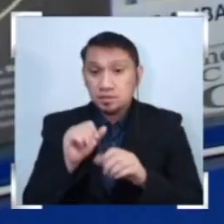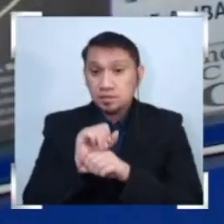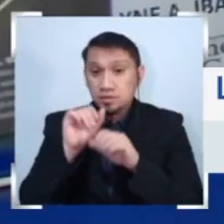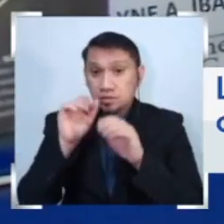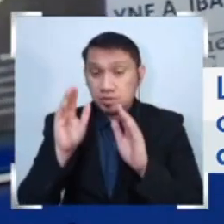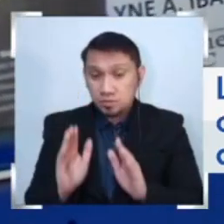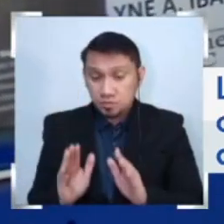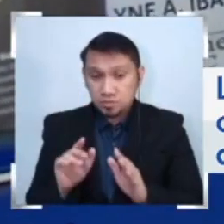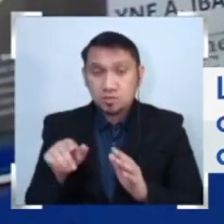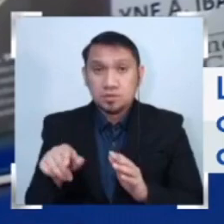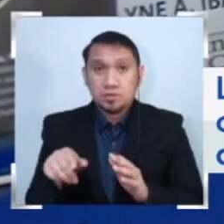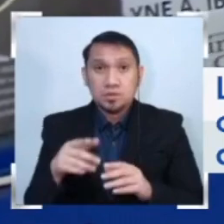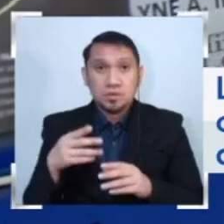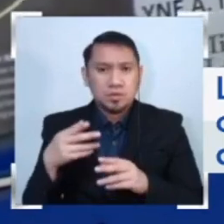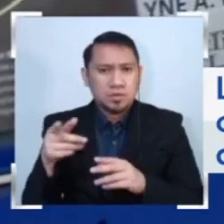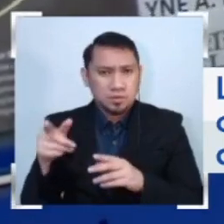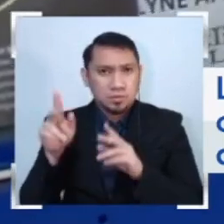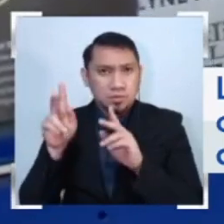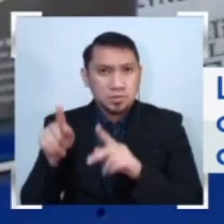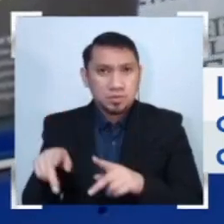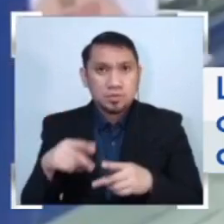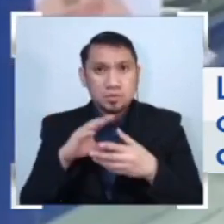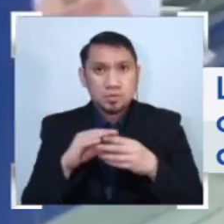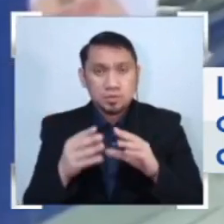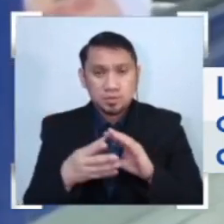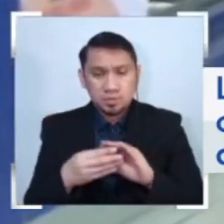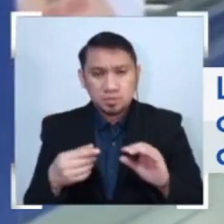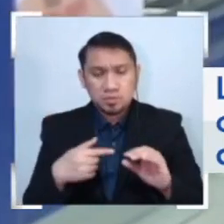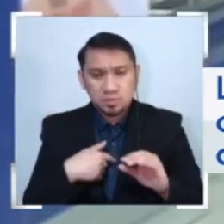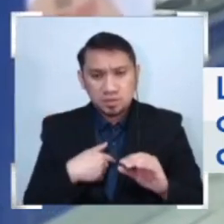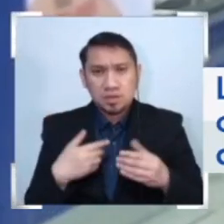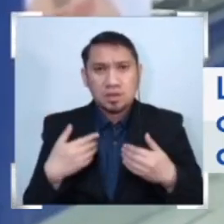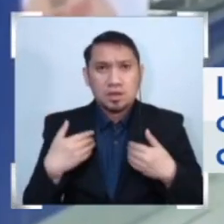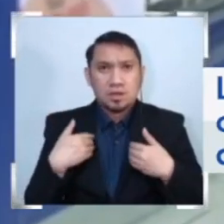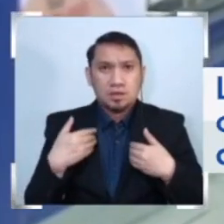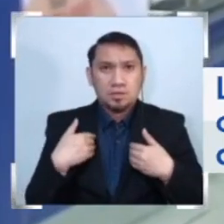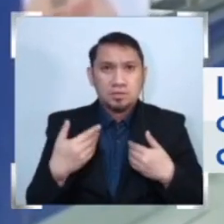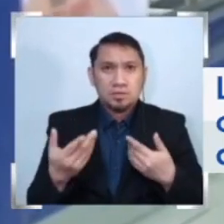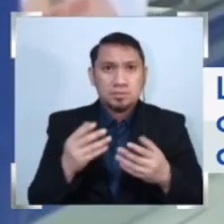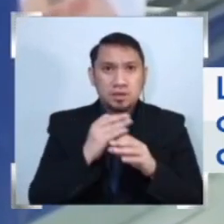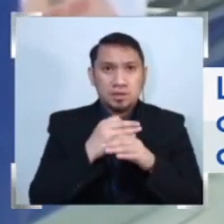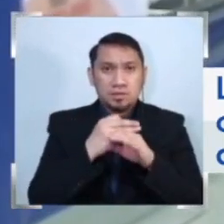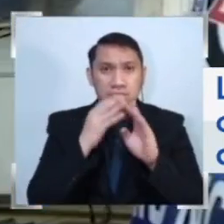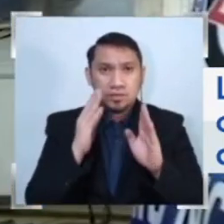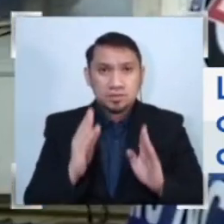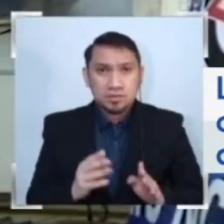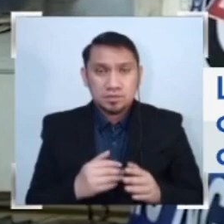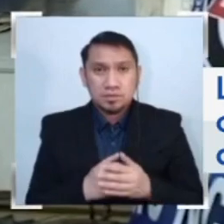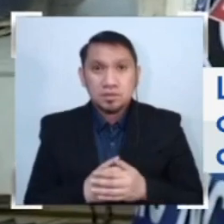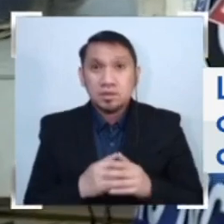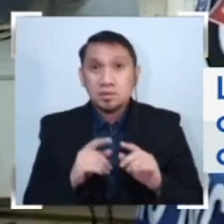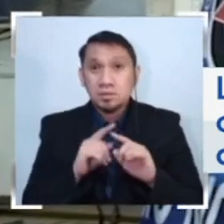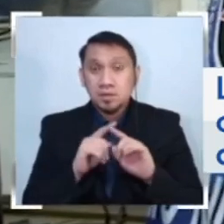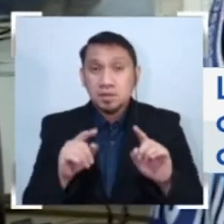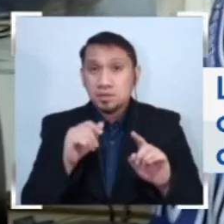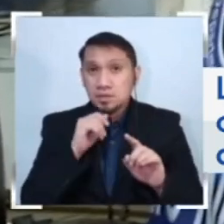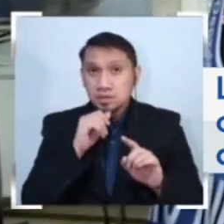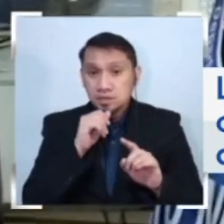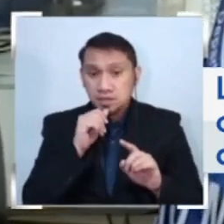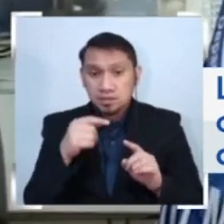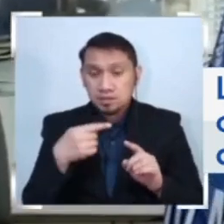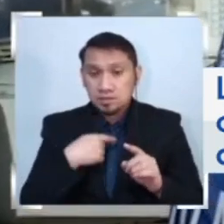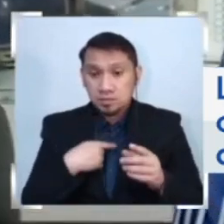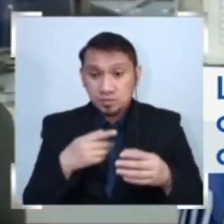na si Lynn Ibay, ikinwentong pati siya na biktima pa ng mga online fixer. Pero hindi siyang inaalok na ayusin ang lisensya,